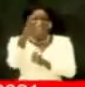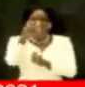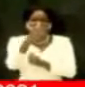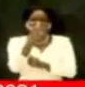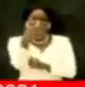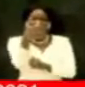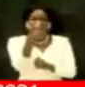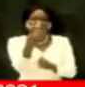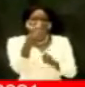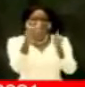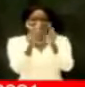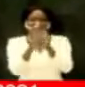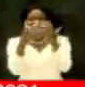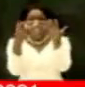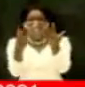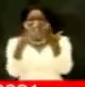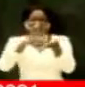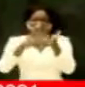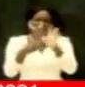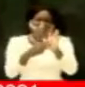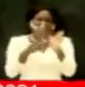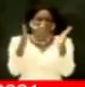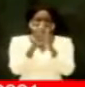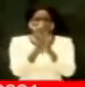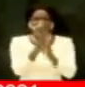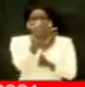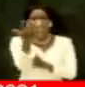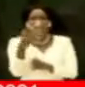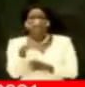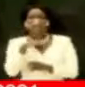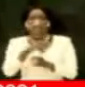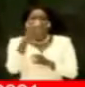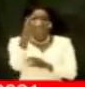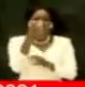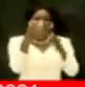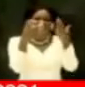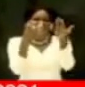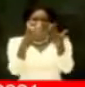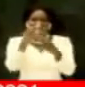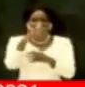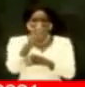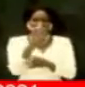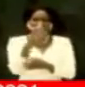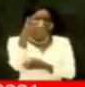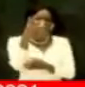13,118 kusonyeza kuti pano panambala ndekuti tili pa